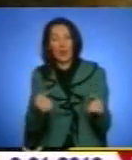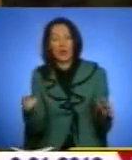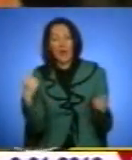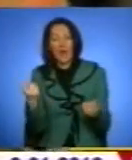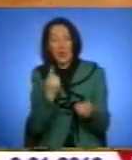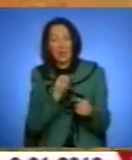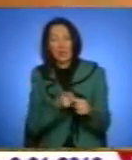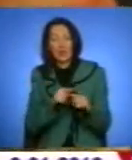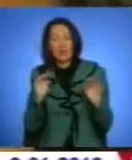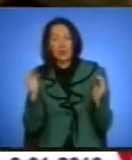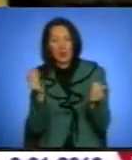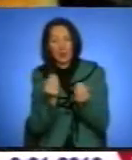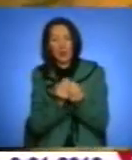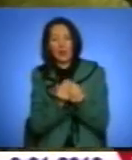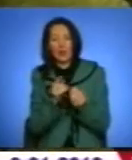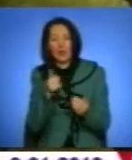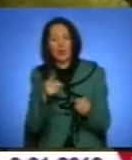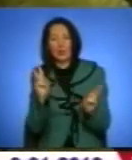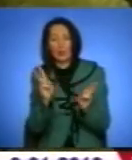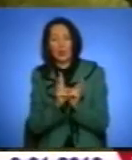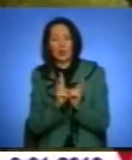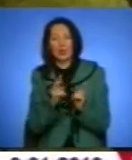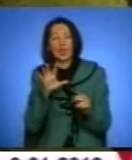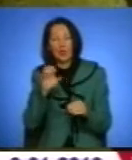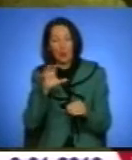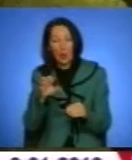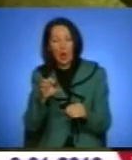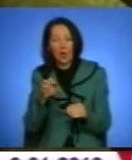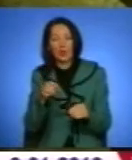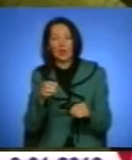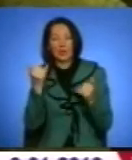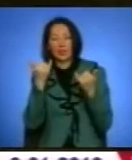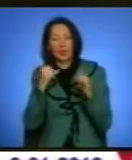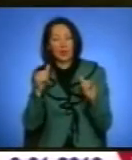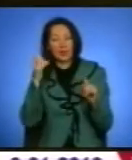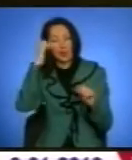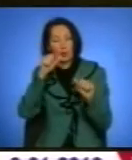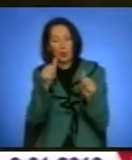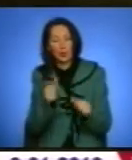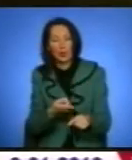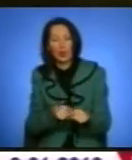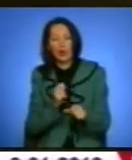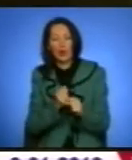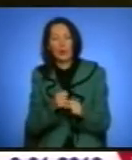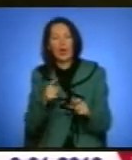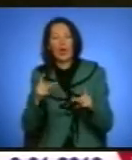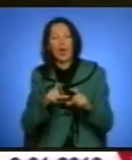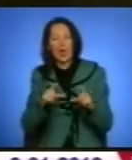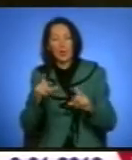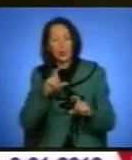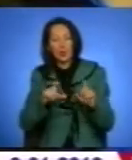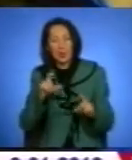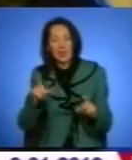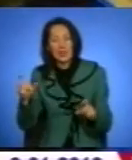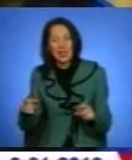вас зустріне собака-черешня і чудернацька скульптура біля входу. Її ліпила студентка з Донецька, залишившись тут сама на